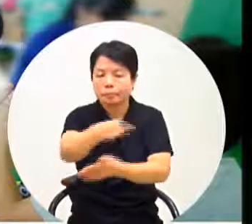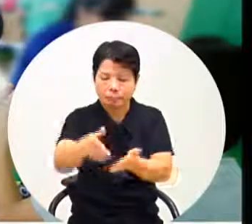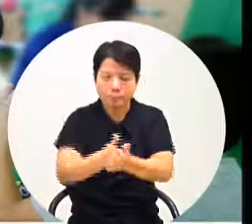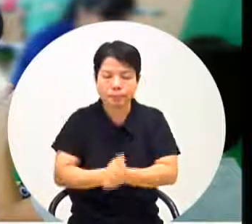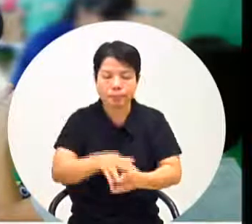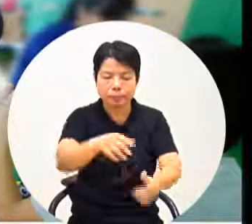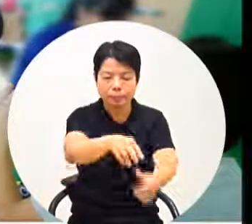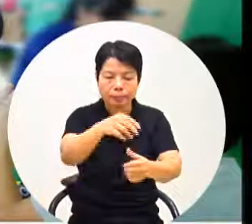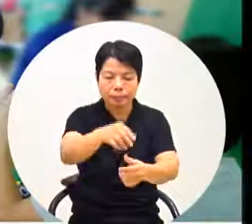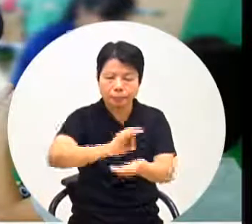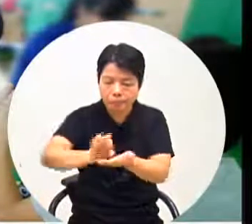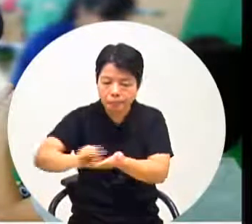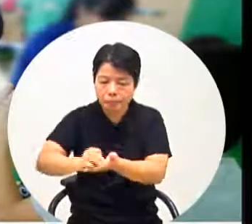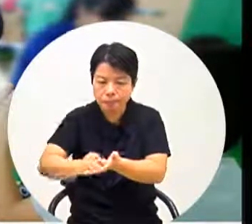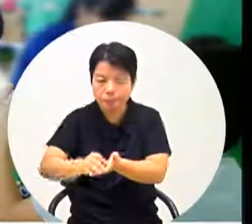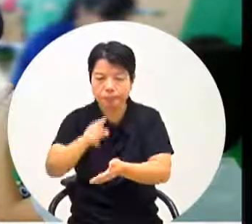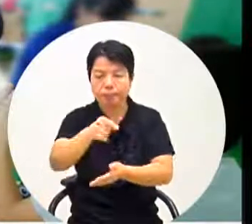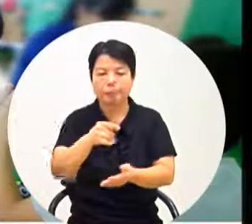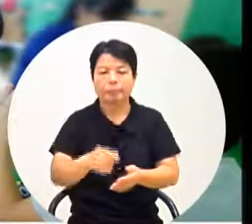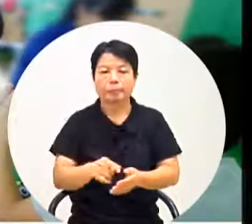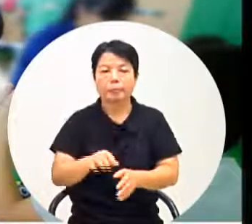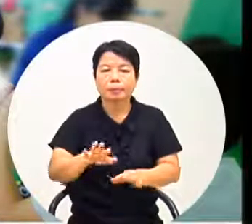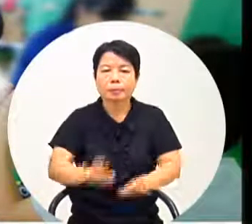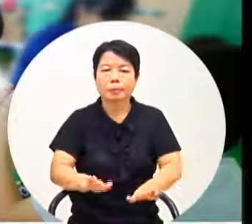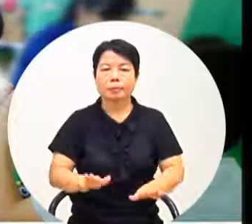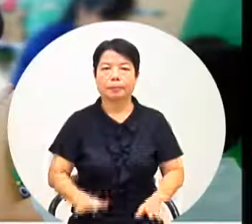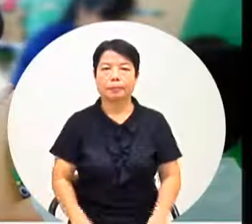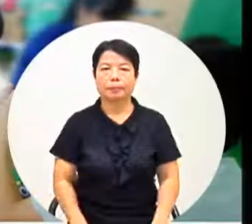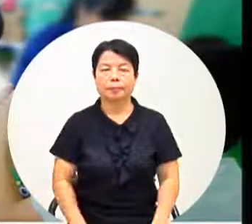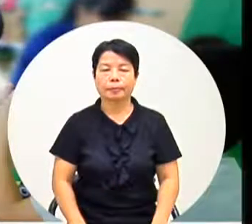构，那因此来进行相关的这个